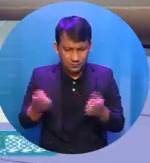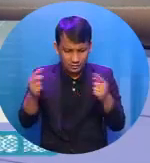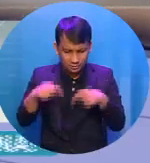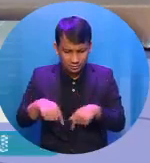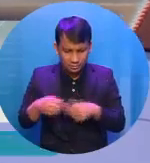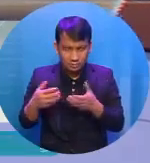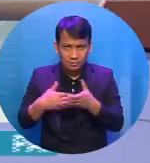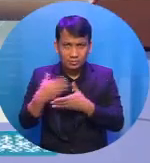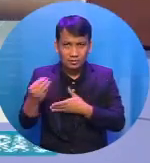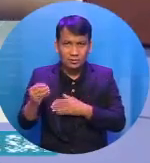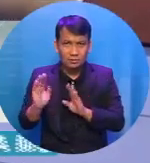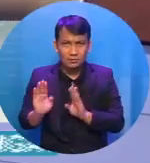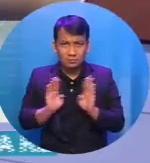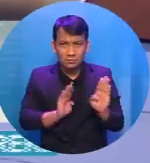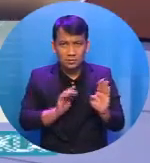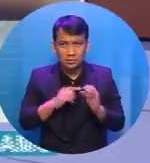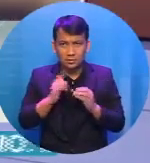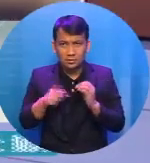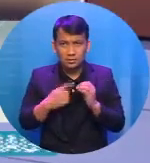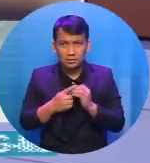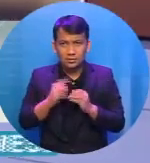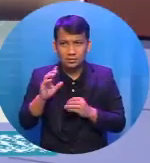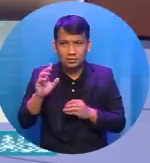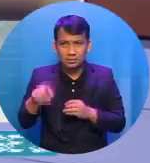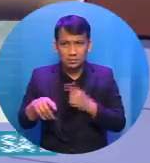sa labas, pero mag-behave ka na.